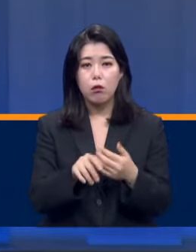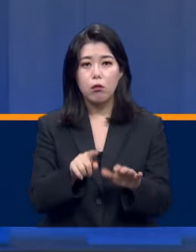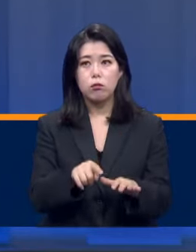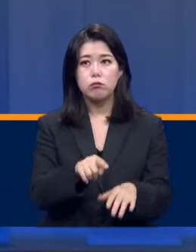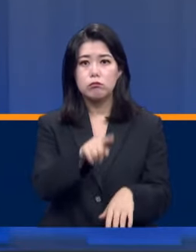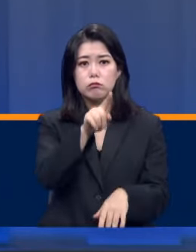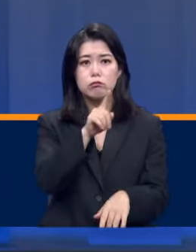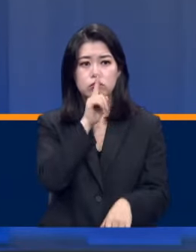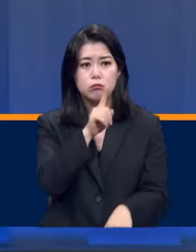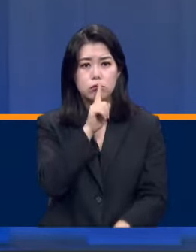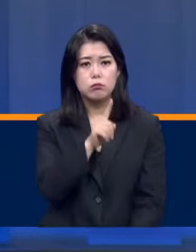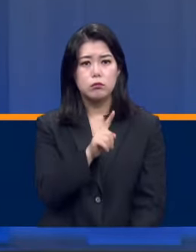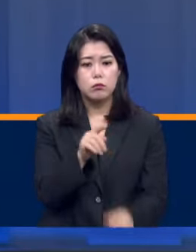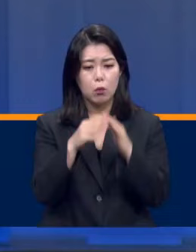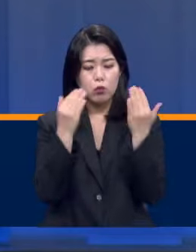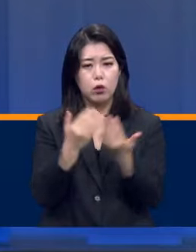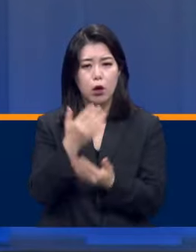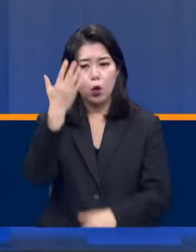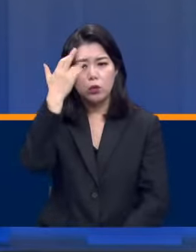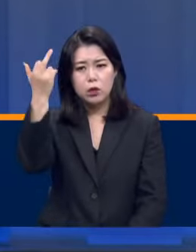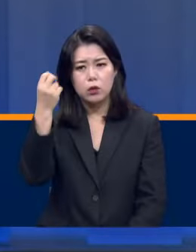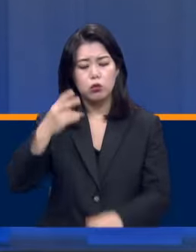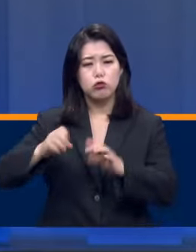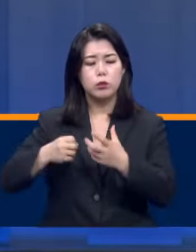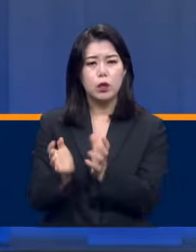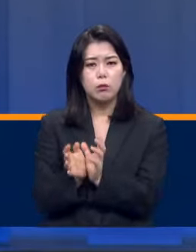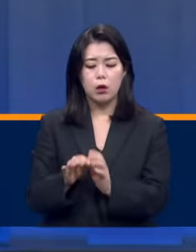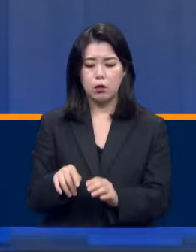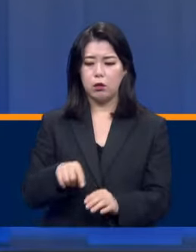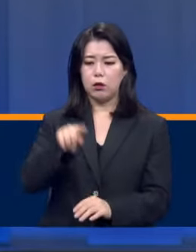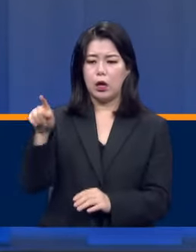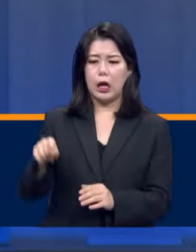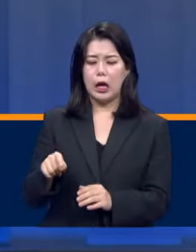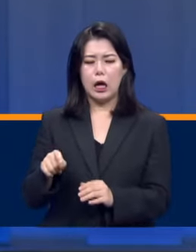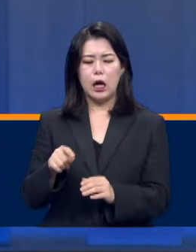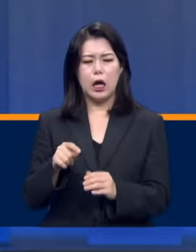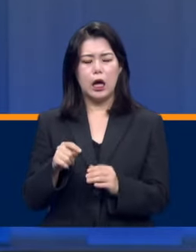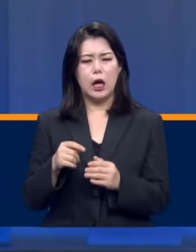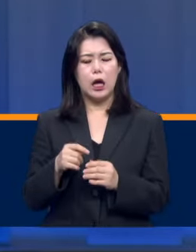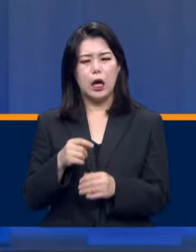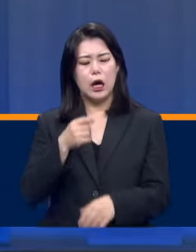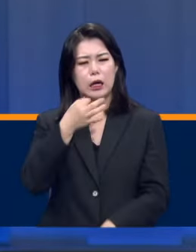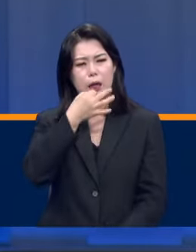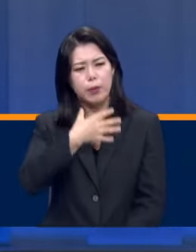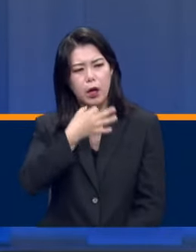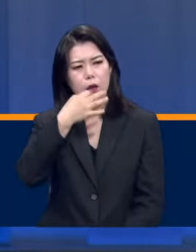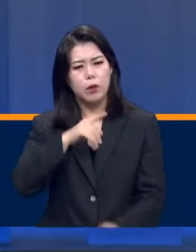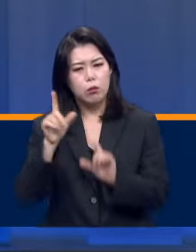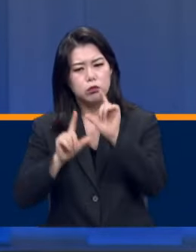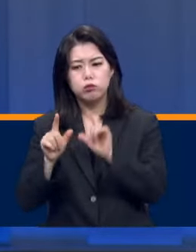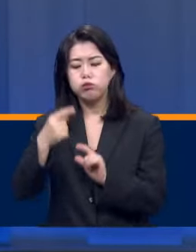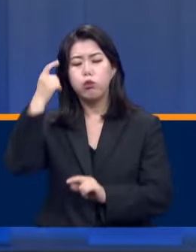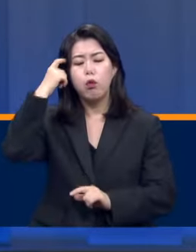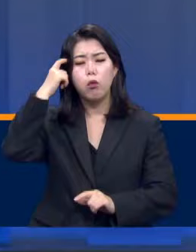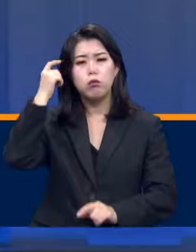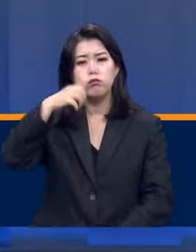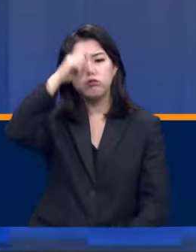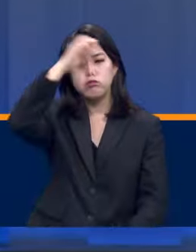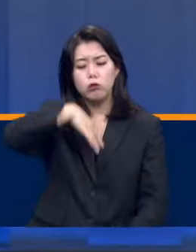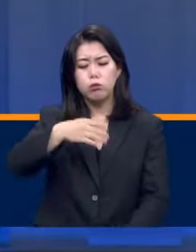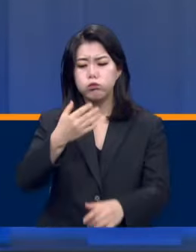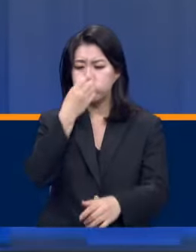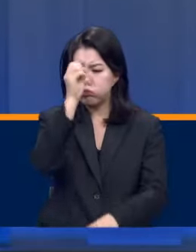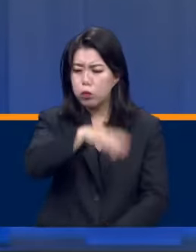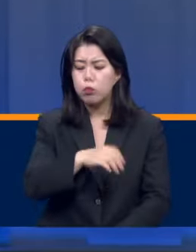말 한마디 한마디에 이렇게 용상과 국민의 힘에서 쩔쩔매는 모습을 보여주는 것 저는 좀 이해하기가 어렵거든요 용산에서도 관련된